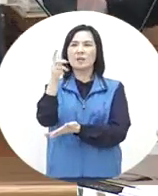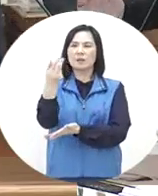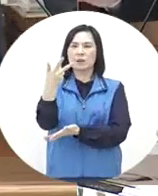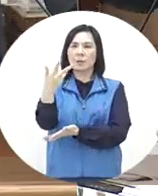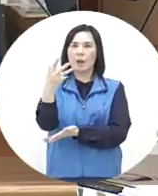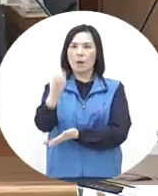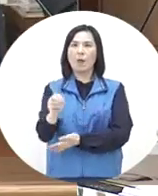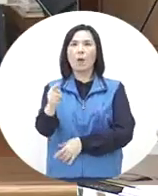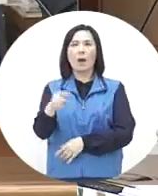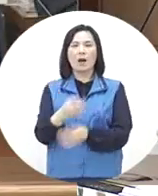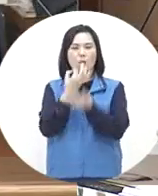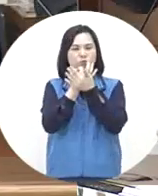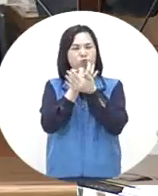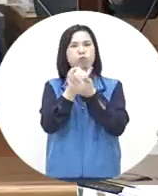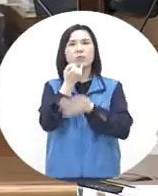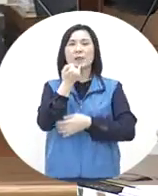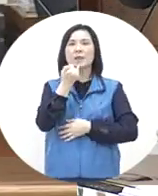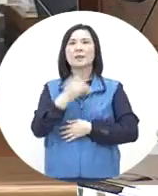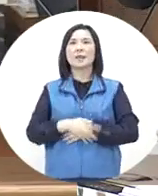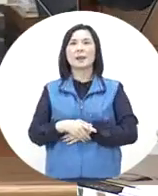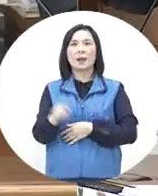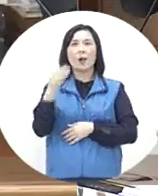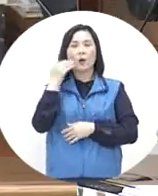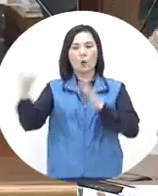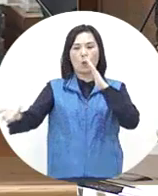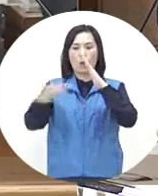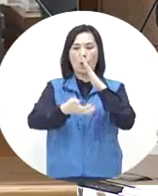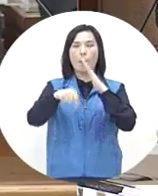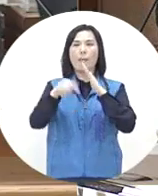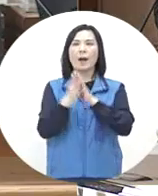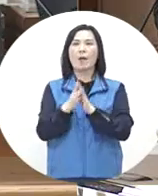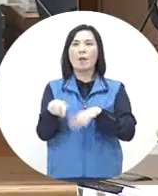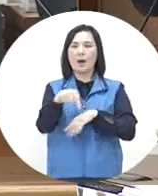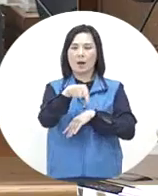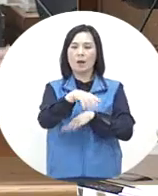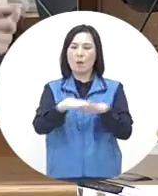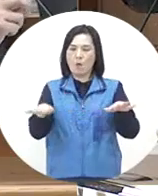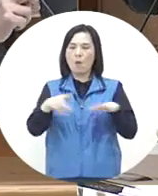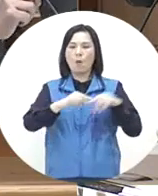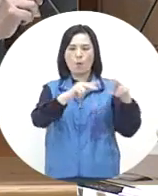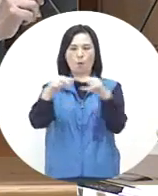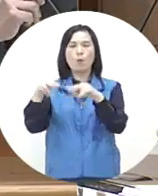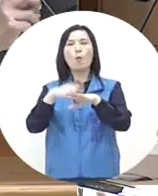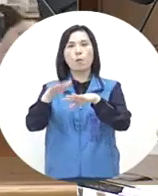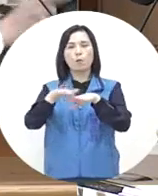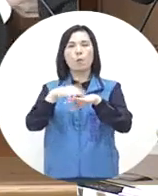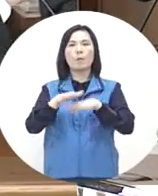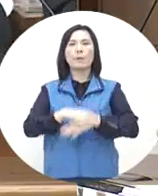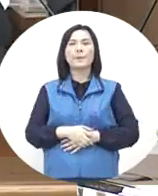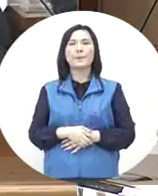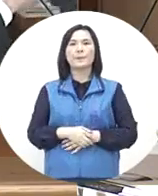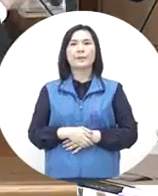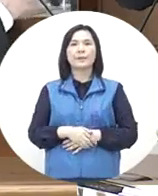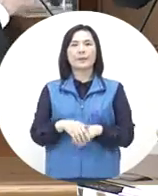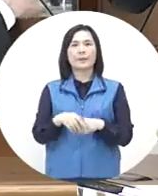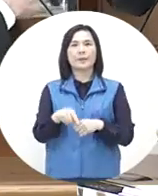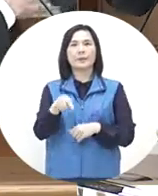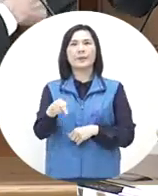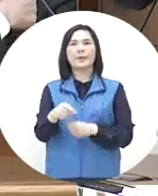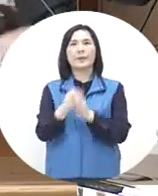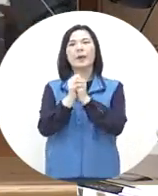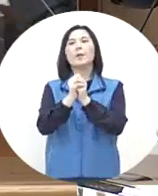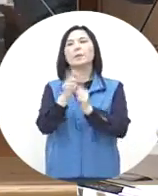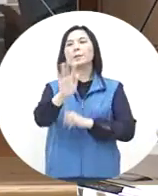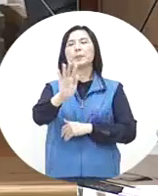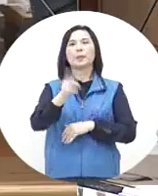大家包括整个区域的治安，整体的状况会改善，这样好不好？拜托市长。 没啦，这边拜托，这我已经拜托较紧